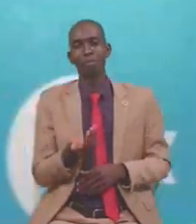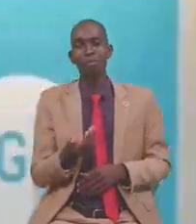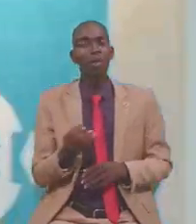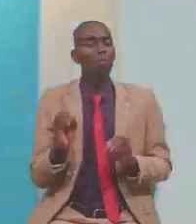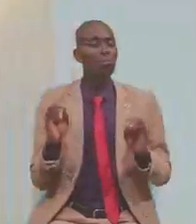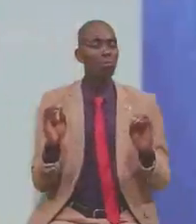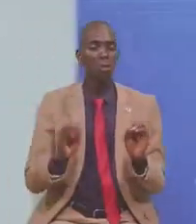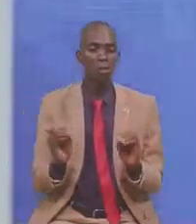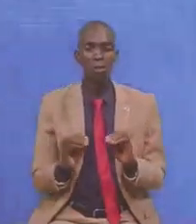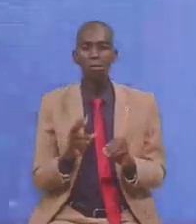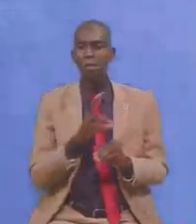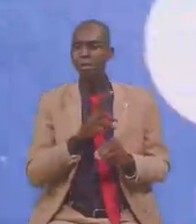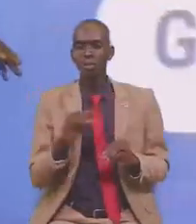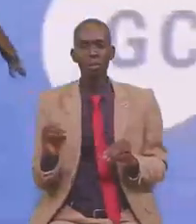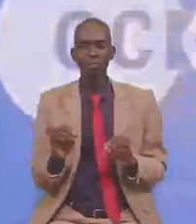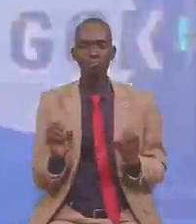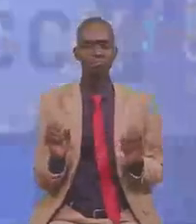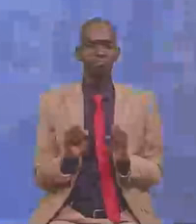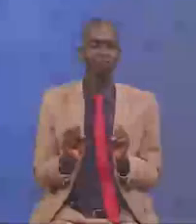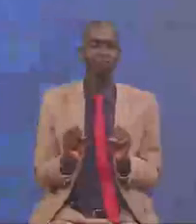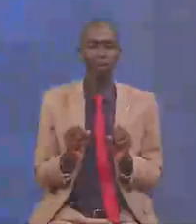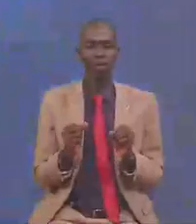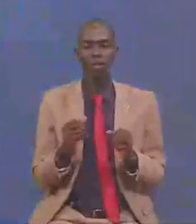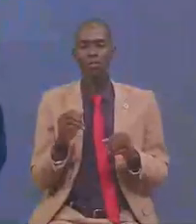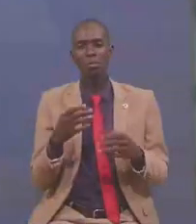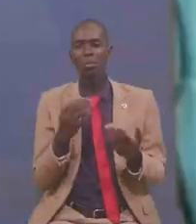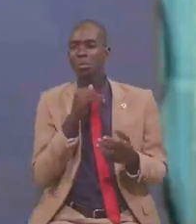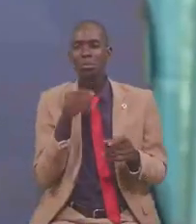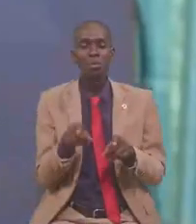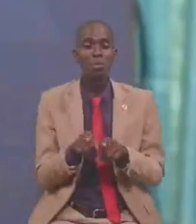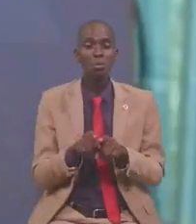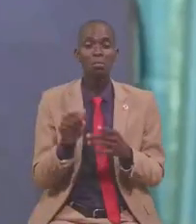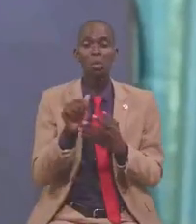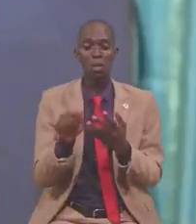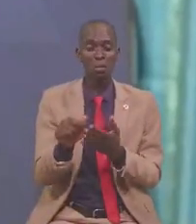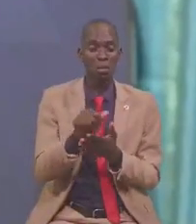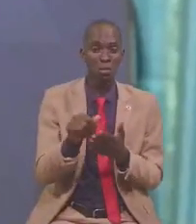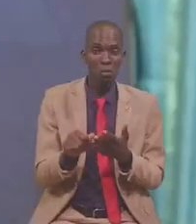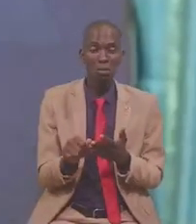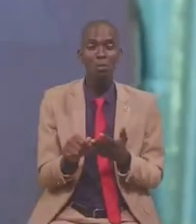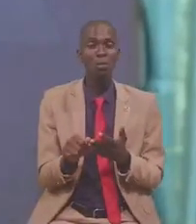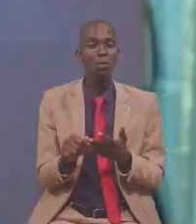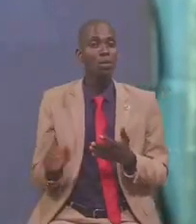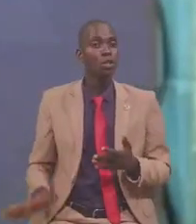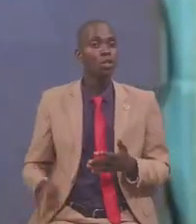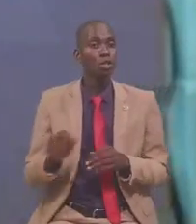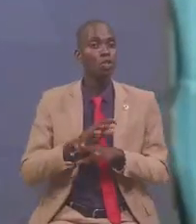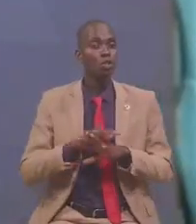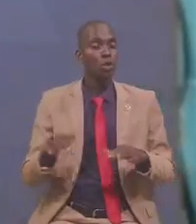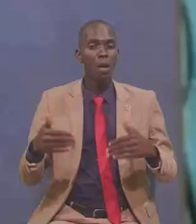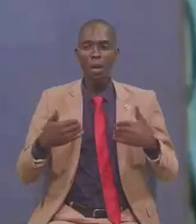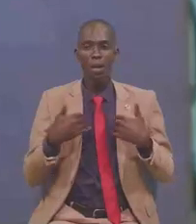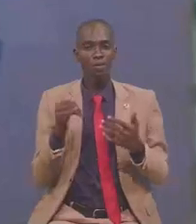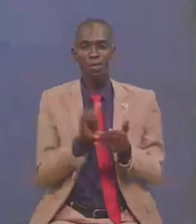Pas de honte, pas d'intimidation. L'adultère, les chiens n'ont pas ce